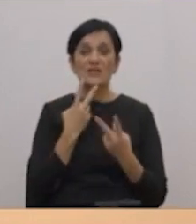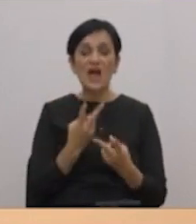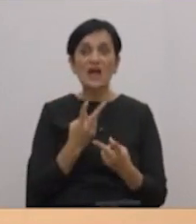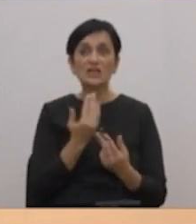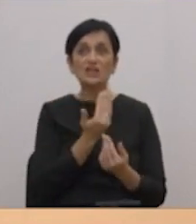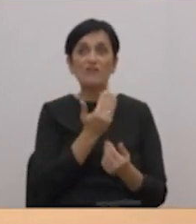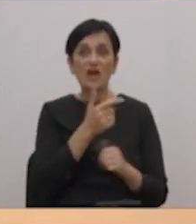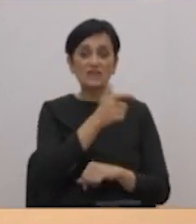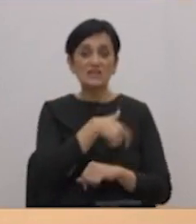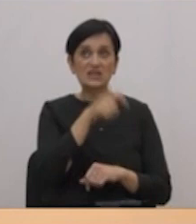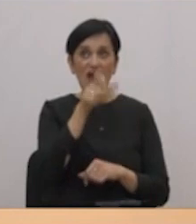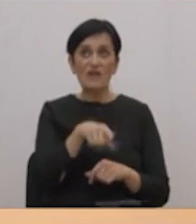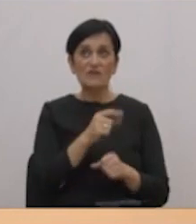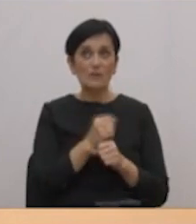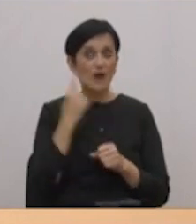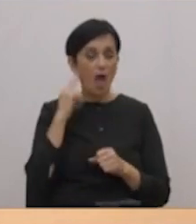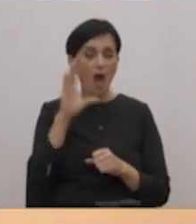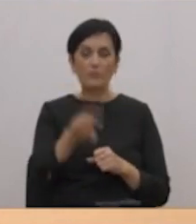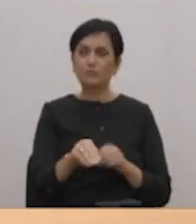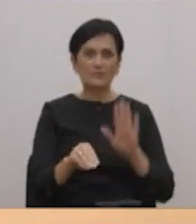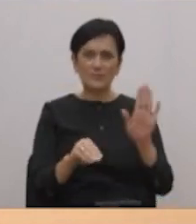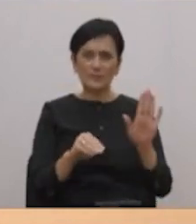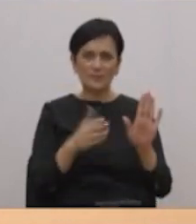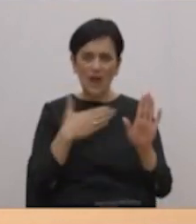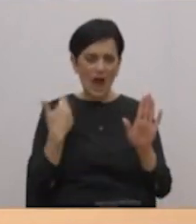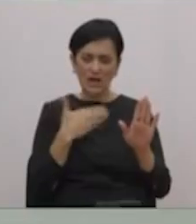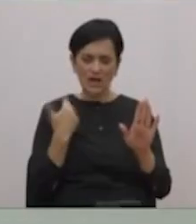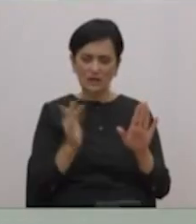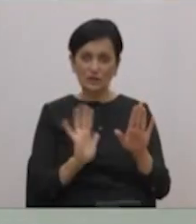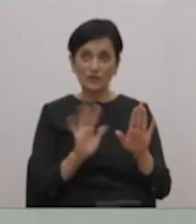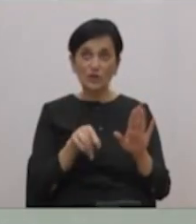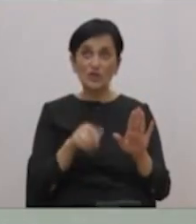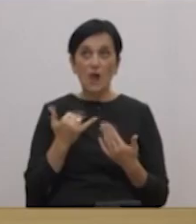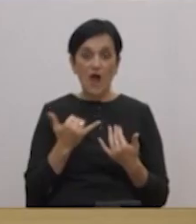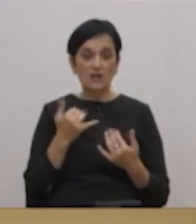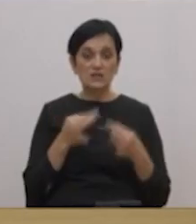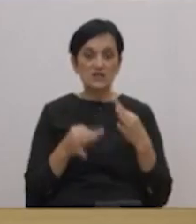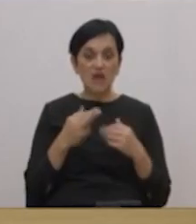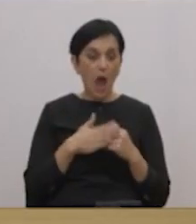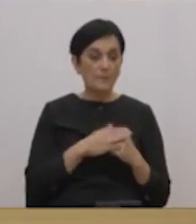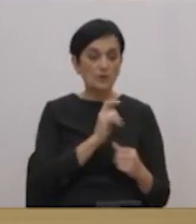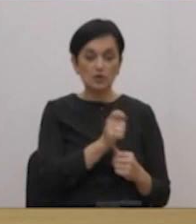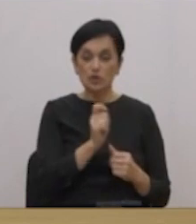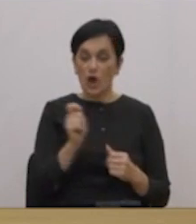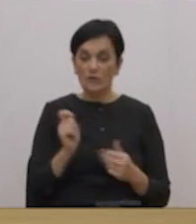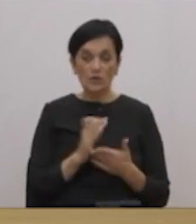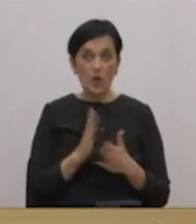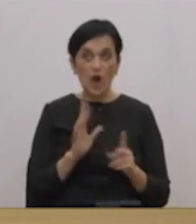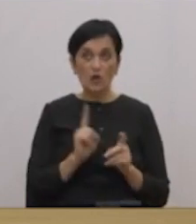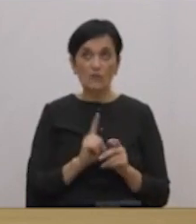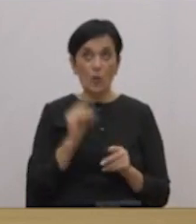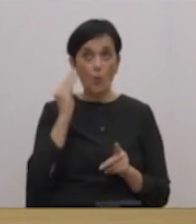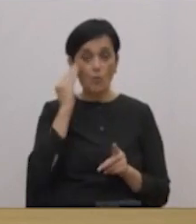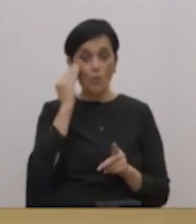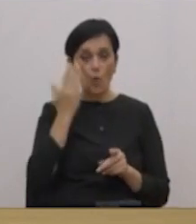იკადრა თქვენმა წევრმა. არის, მოდით, არ გვინდა რა, არ გვინდა ხალხი აქ არ არის, რა სამჯეროზე არ ვართ. მე მათ შორის არ მინდა არც ამ პოზიციიდან